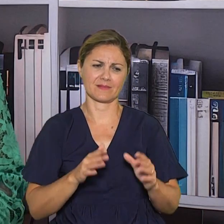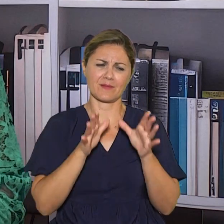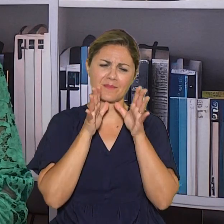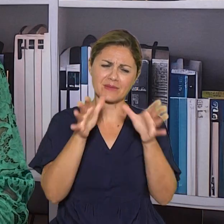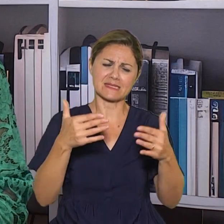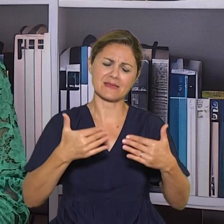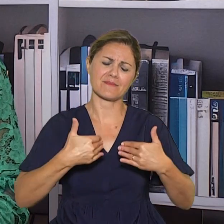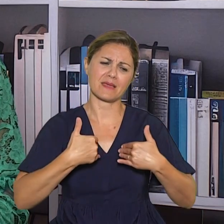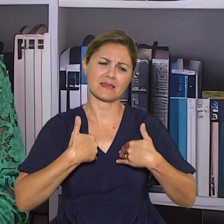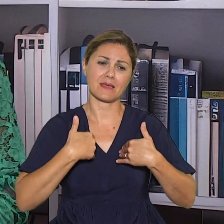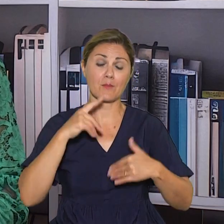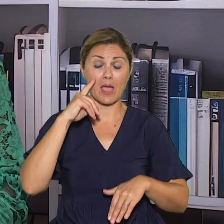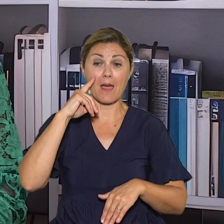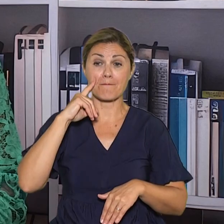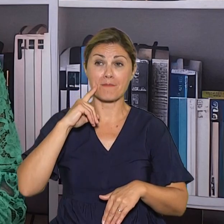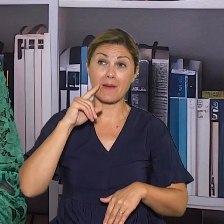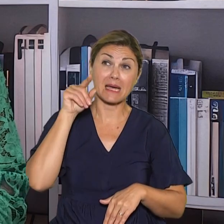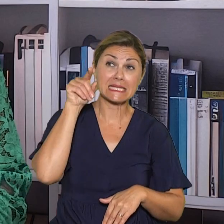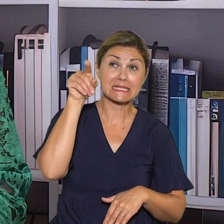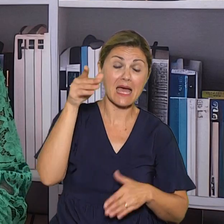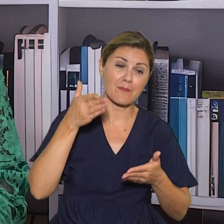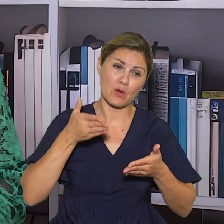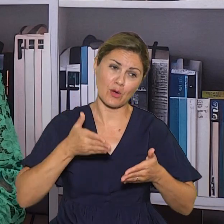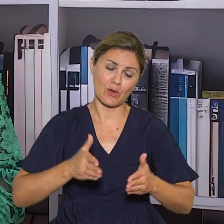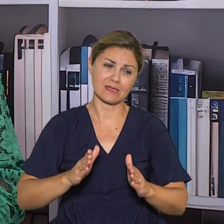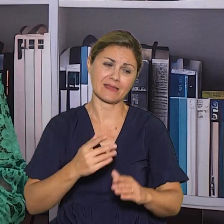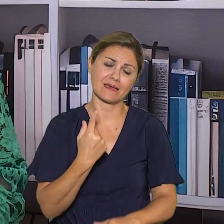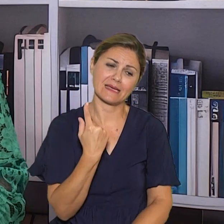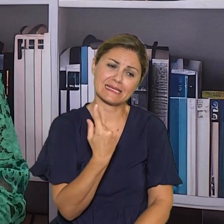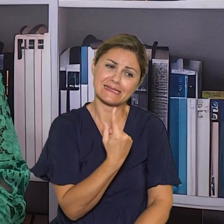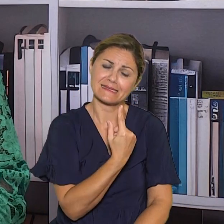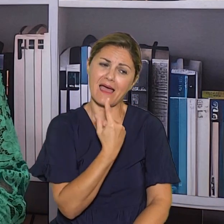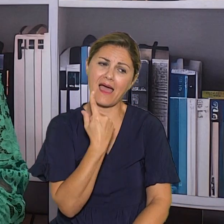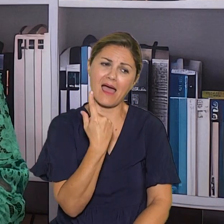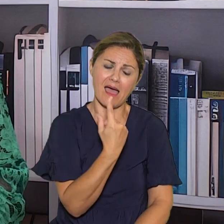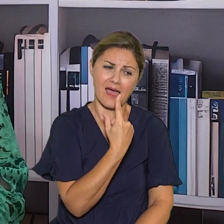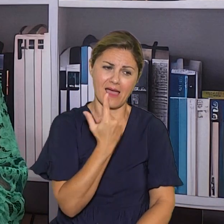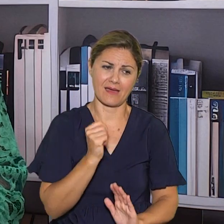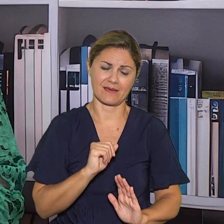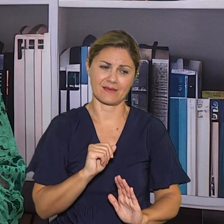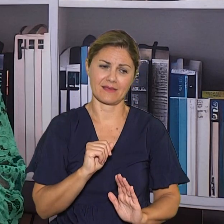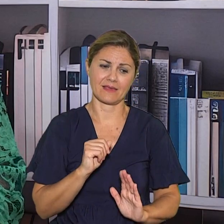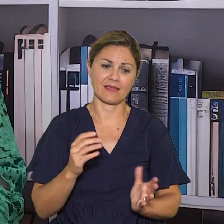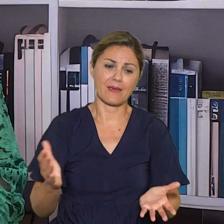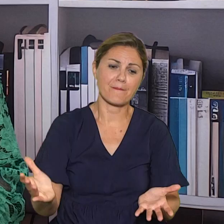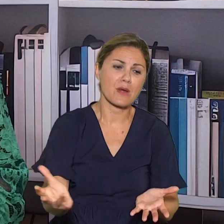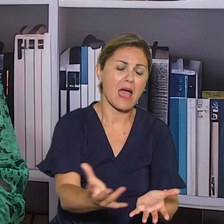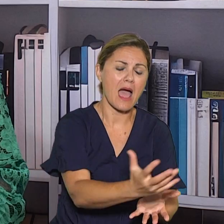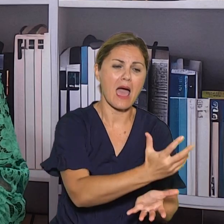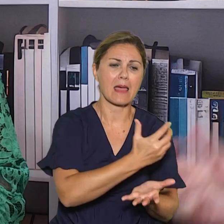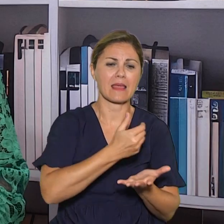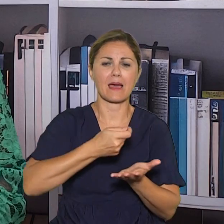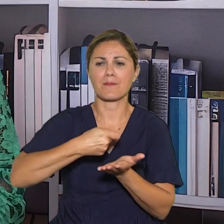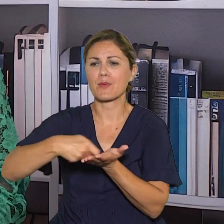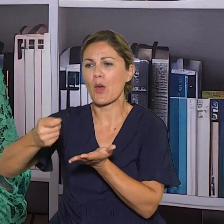vlaja. Moja je mater vlajina bila, u mistu furešta sama, za koju šoldu kad ljubi brala da bi je